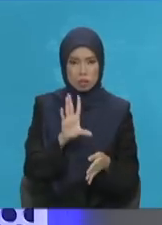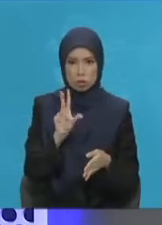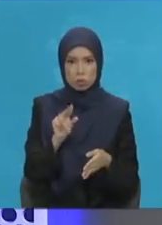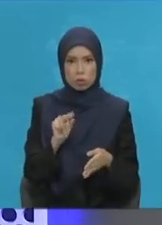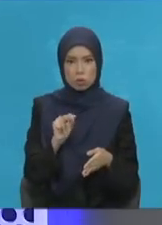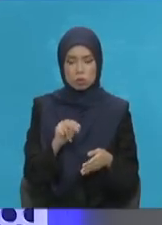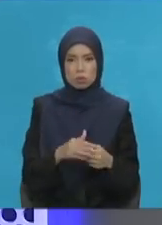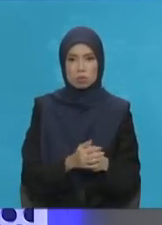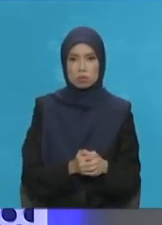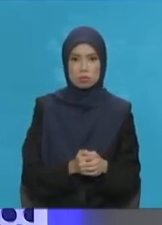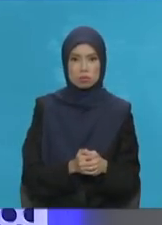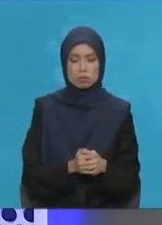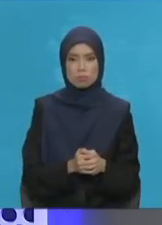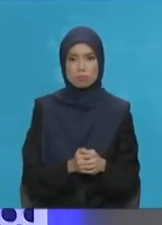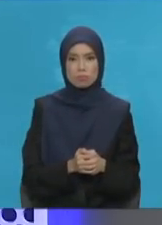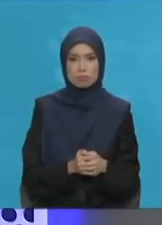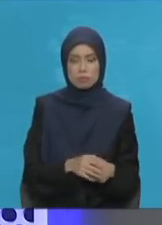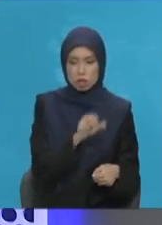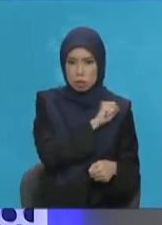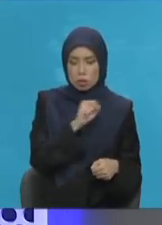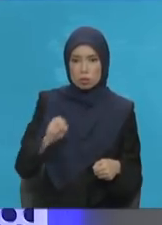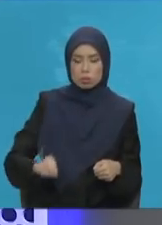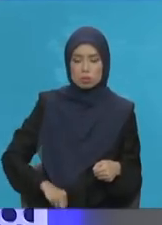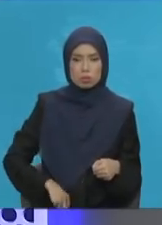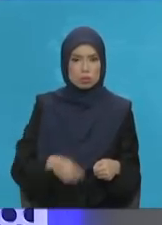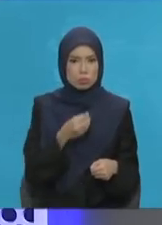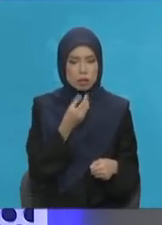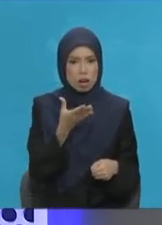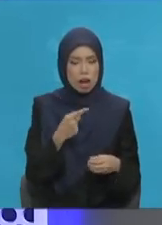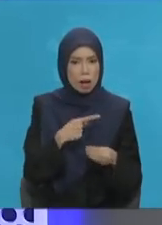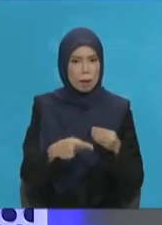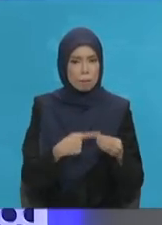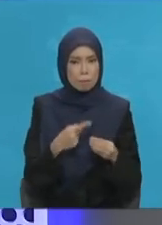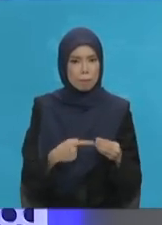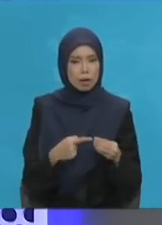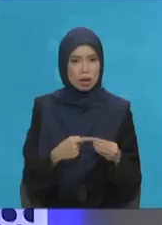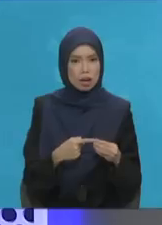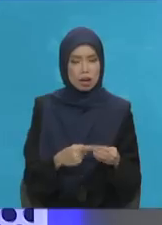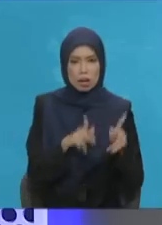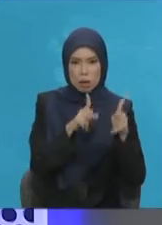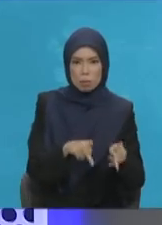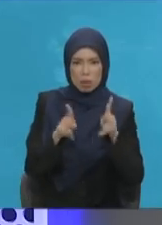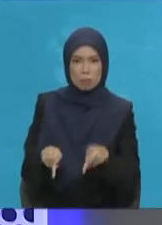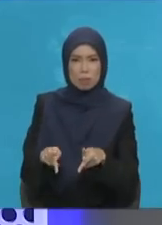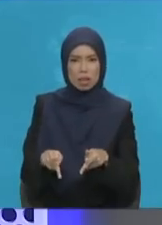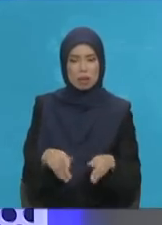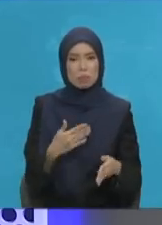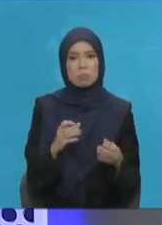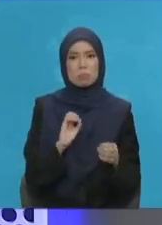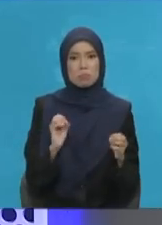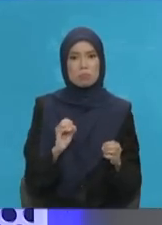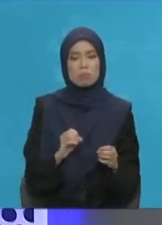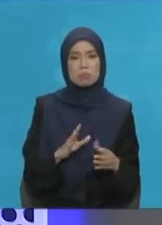ke bawah dulu yang maha Mulia seterusnya menggariskan satu lagi faktor penyebab pengurusan tidak Cemerlang